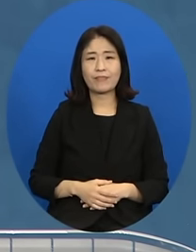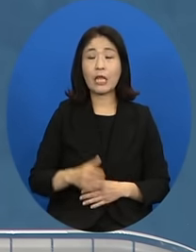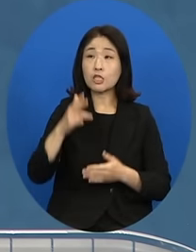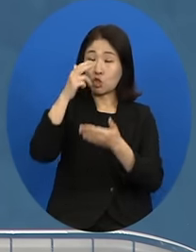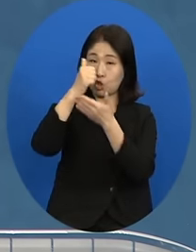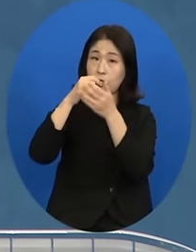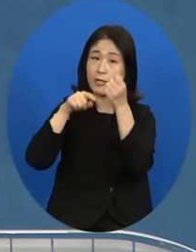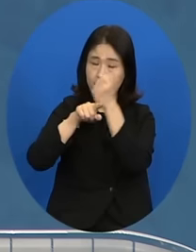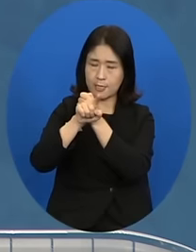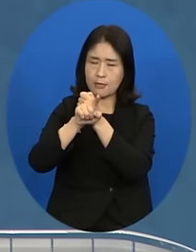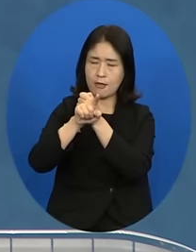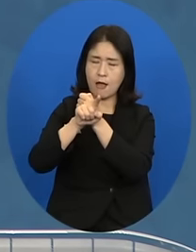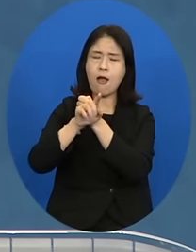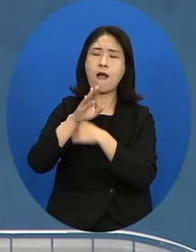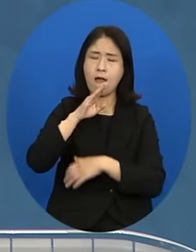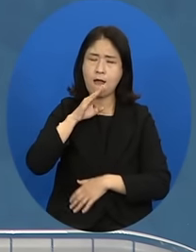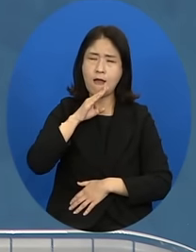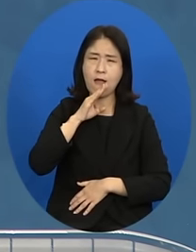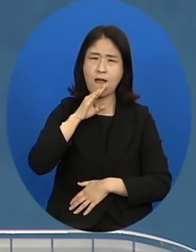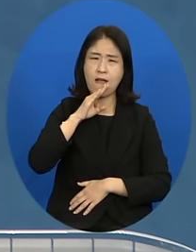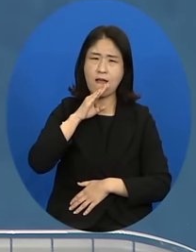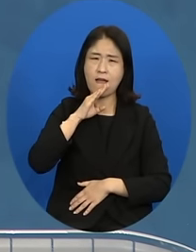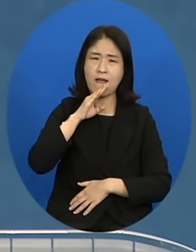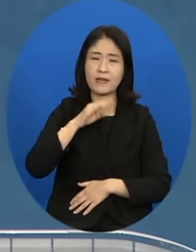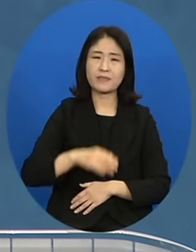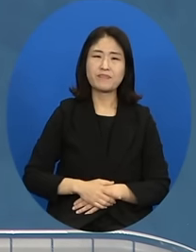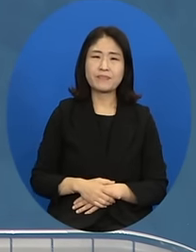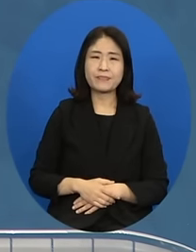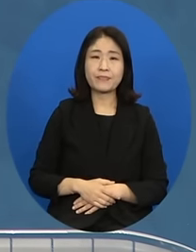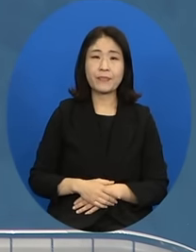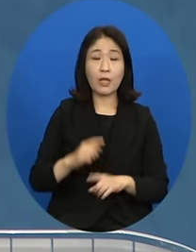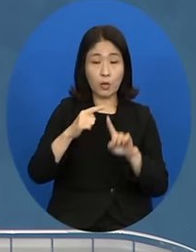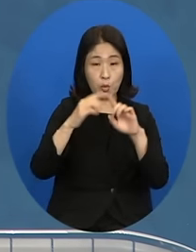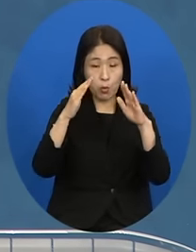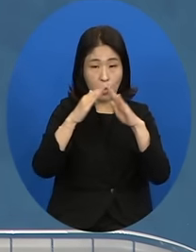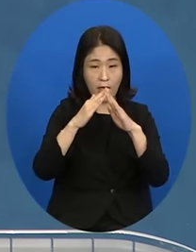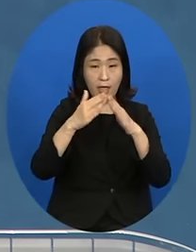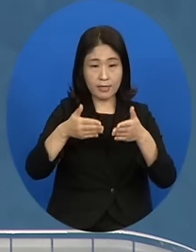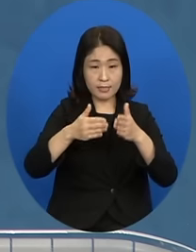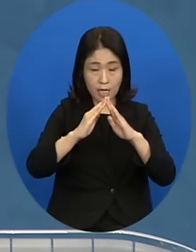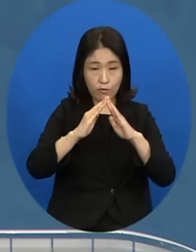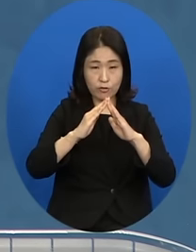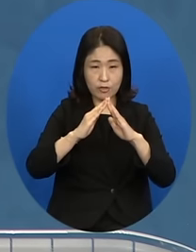맞구나. 그래서 교회의 개척을 알렸습니다.